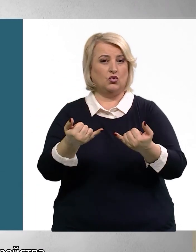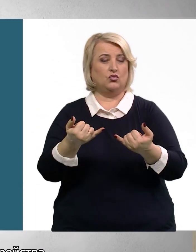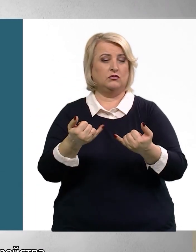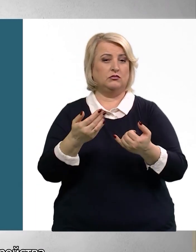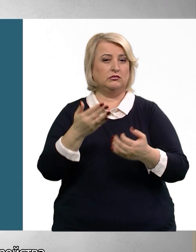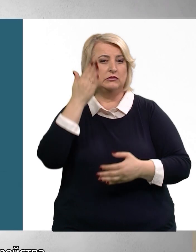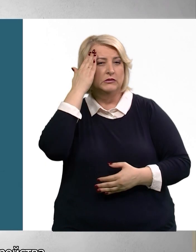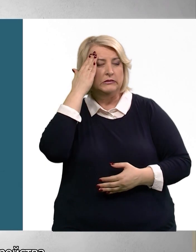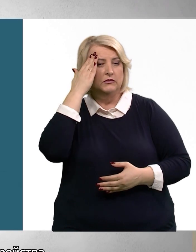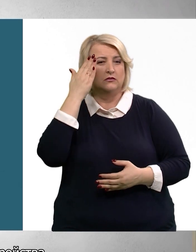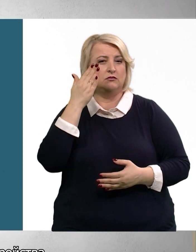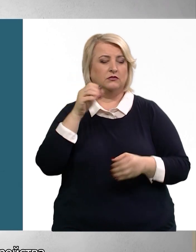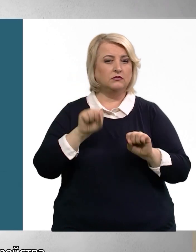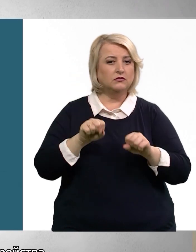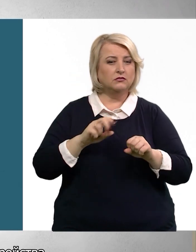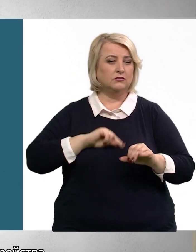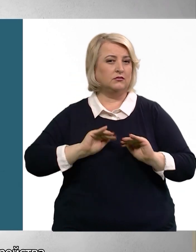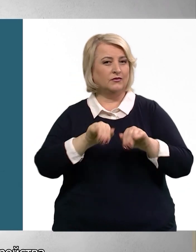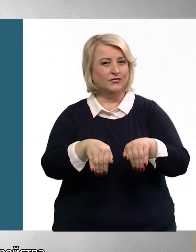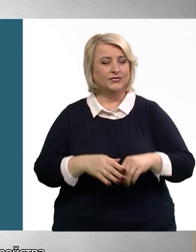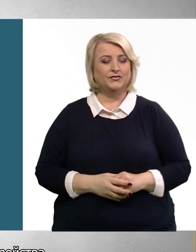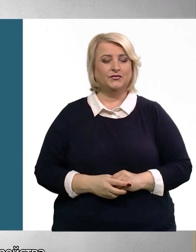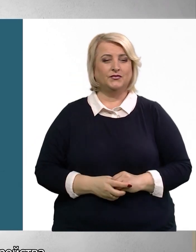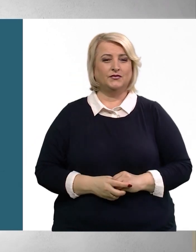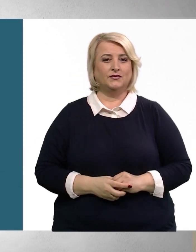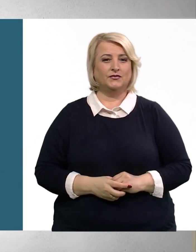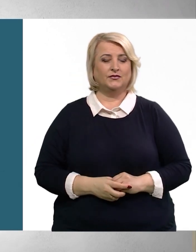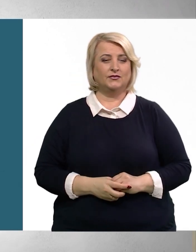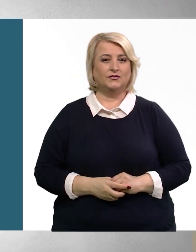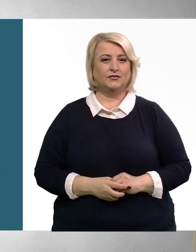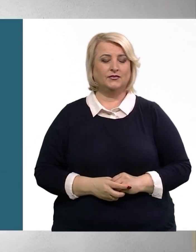pentru aptitudini de angajare.